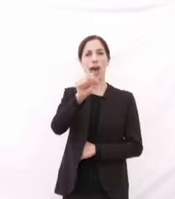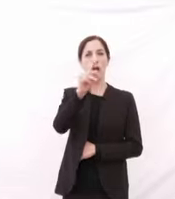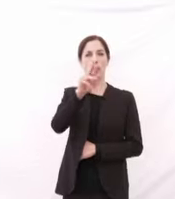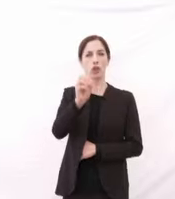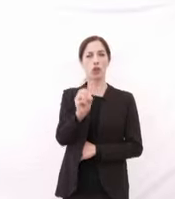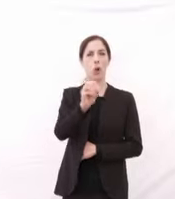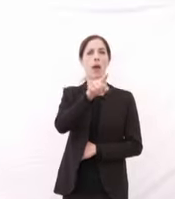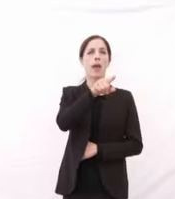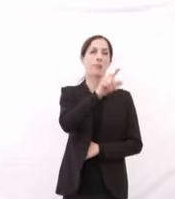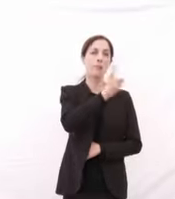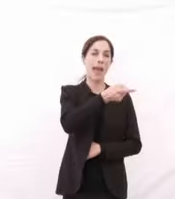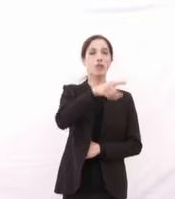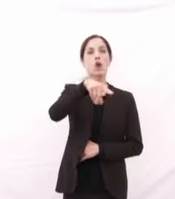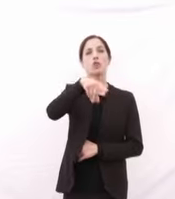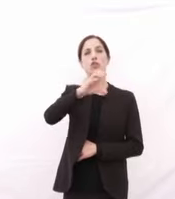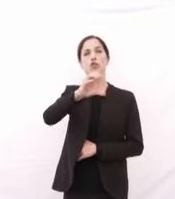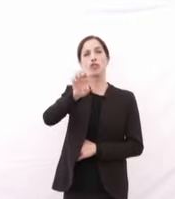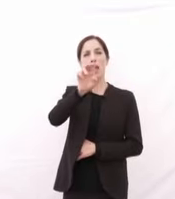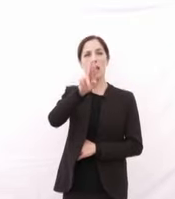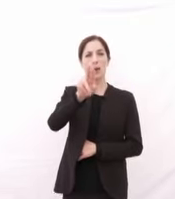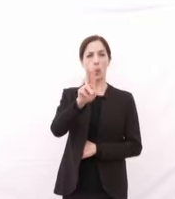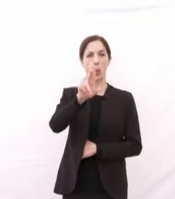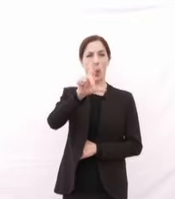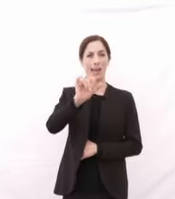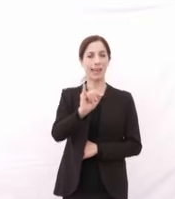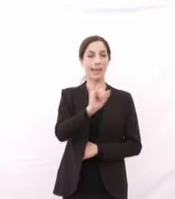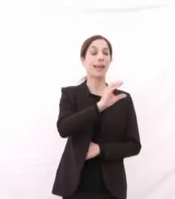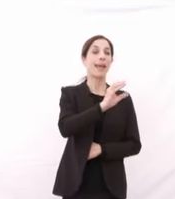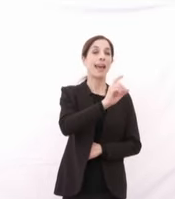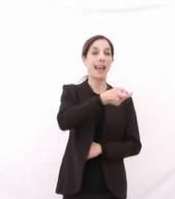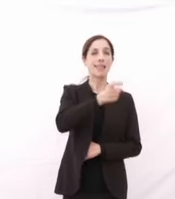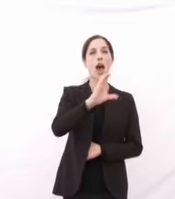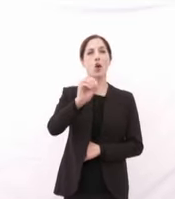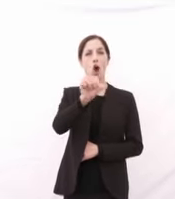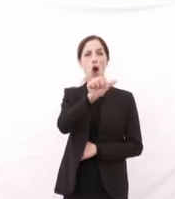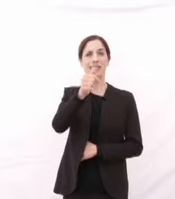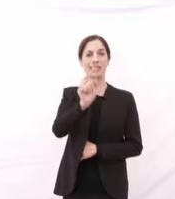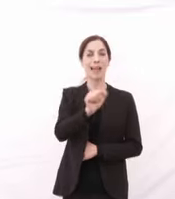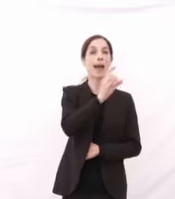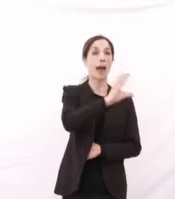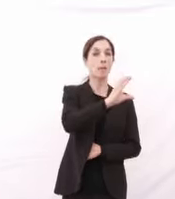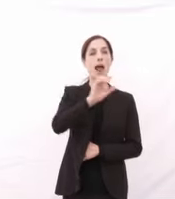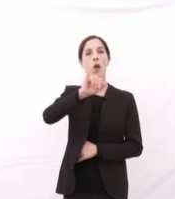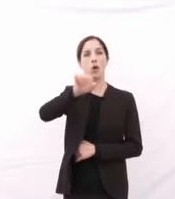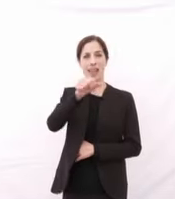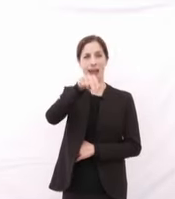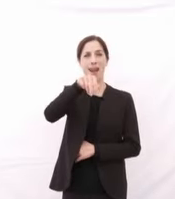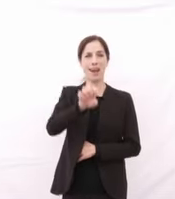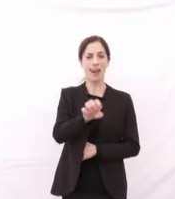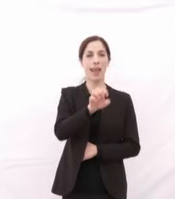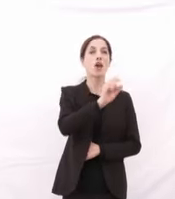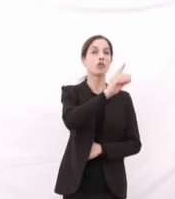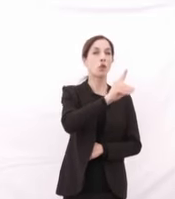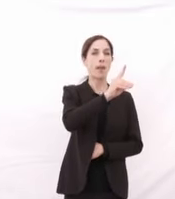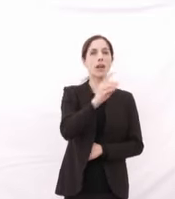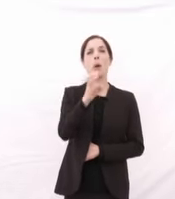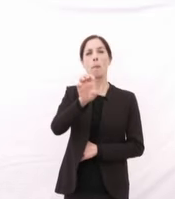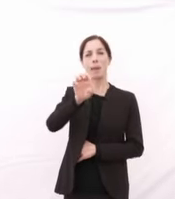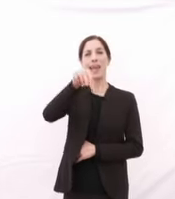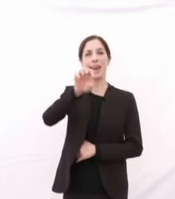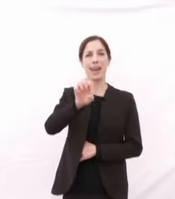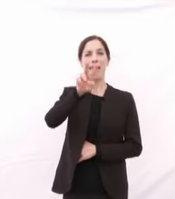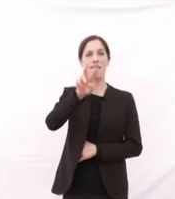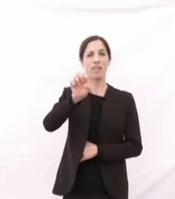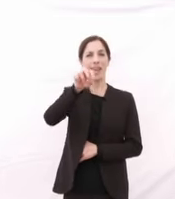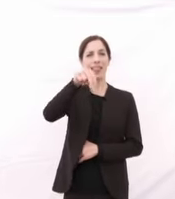Cerulli. Gaetano Costa. Carmelo Ianni. Domenico Beneventano.